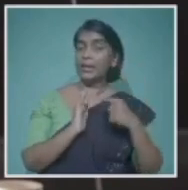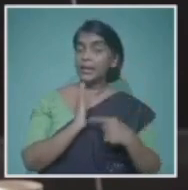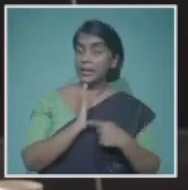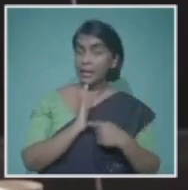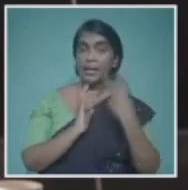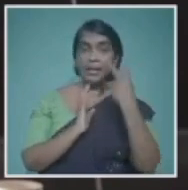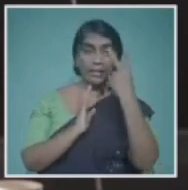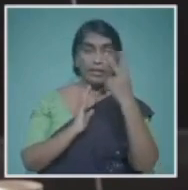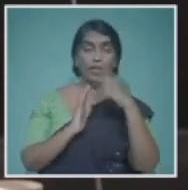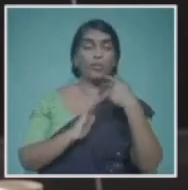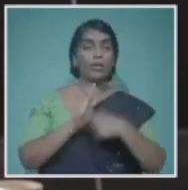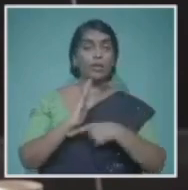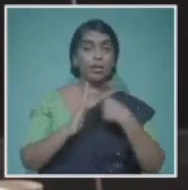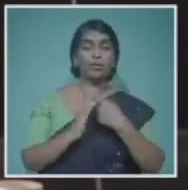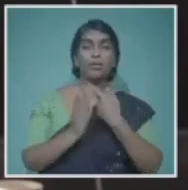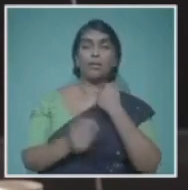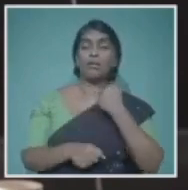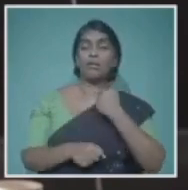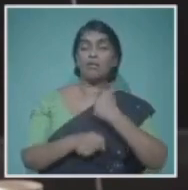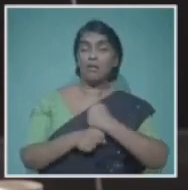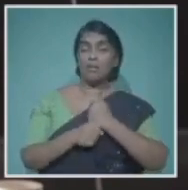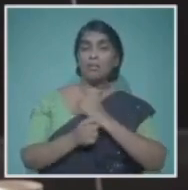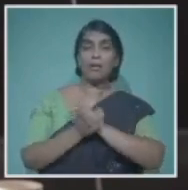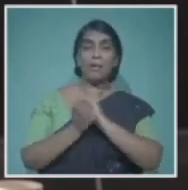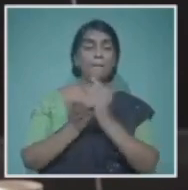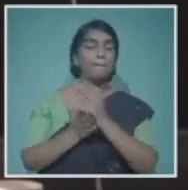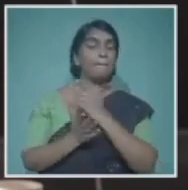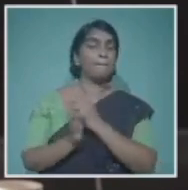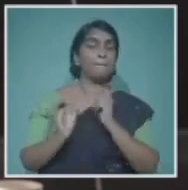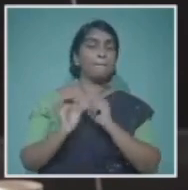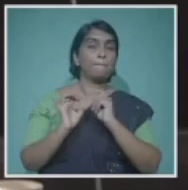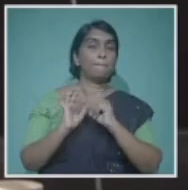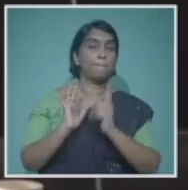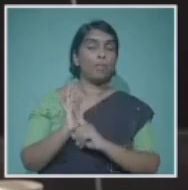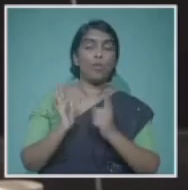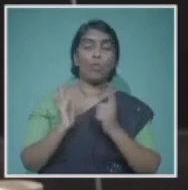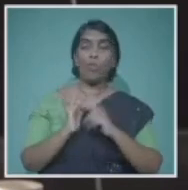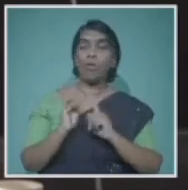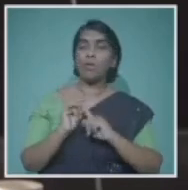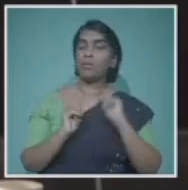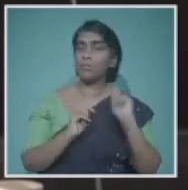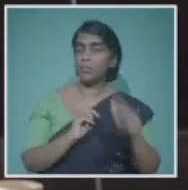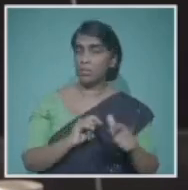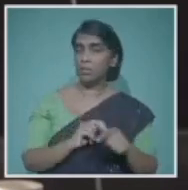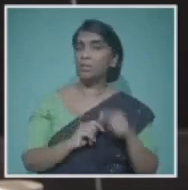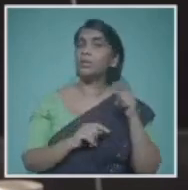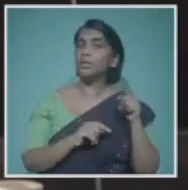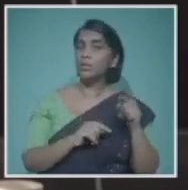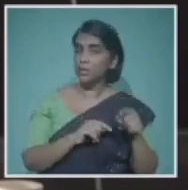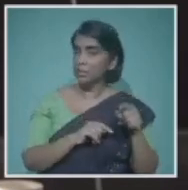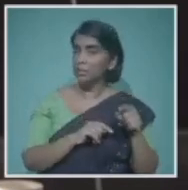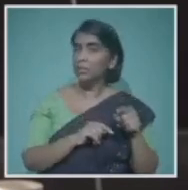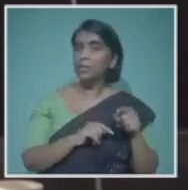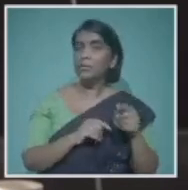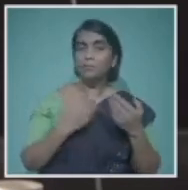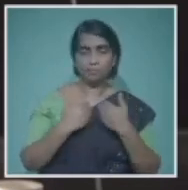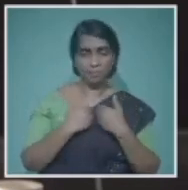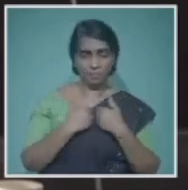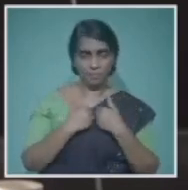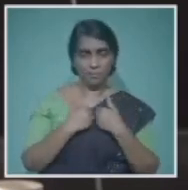2ක්ම තියෙන දේශීය භාණ්ඩාගාර බිල්පත් හා බැඳුම් කරවල පොලී ගෙවන. එතකොට